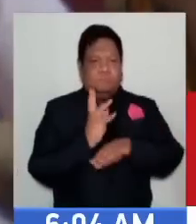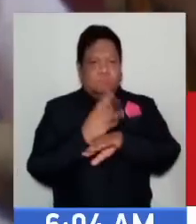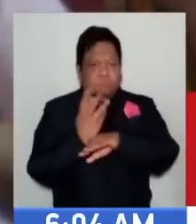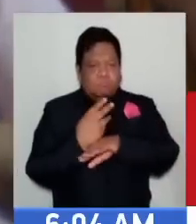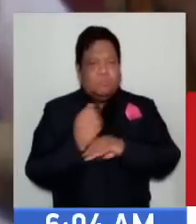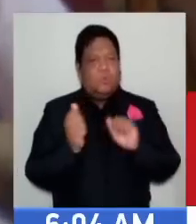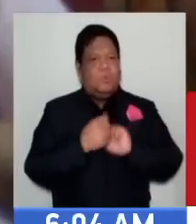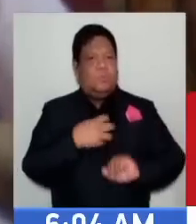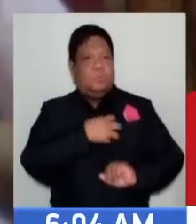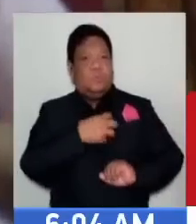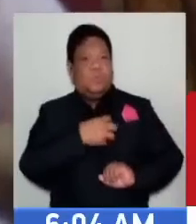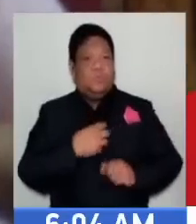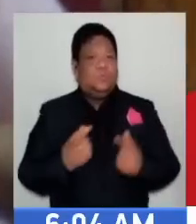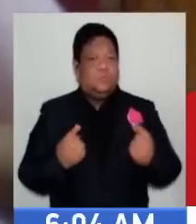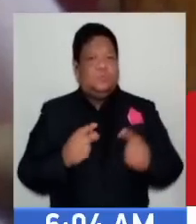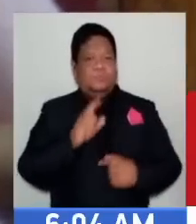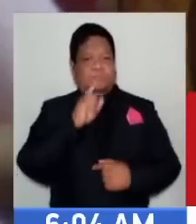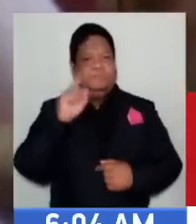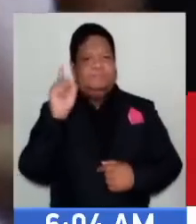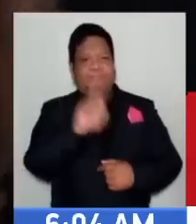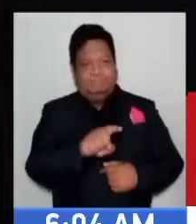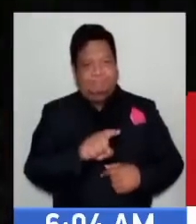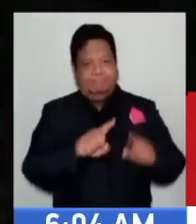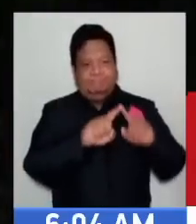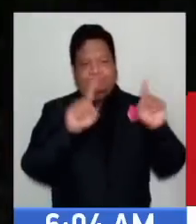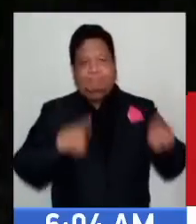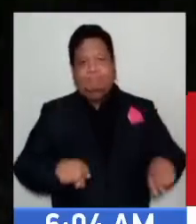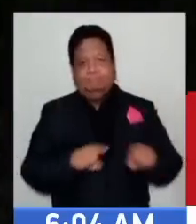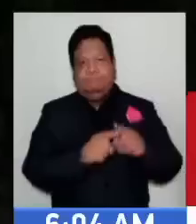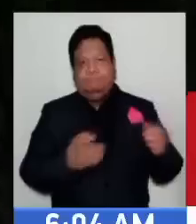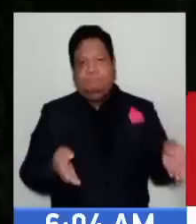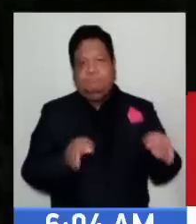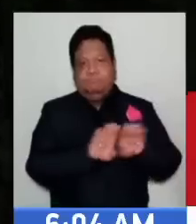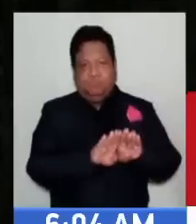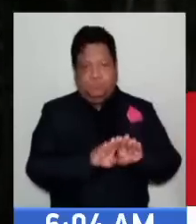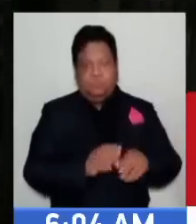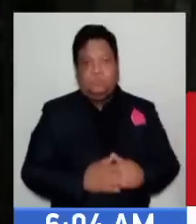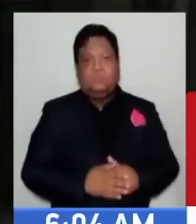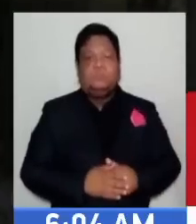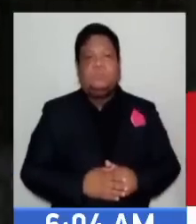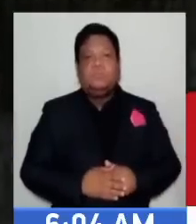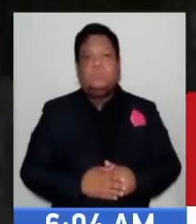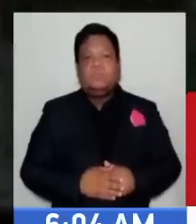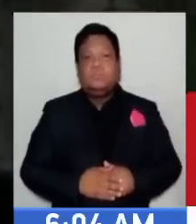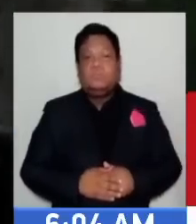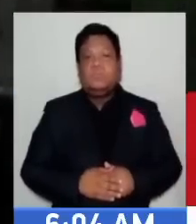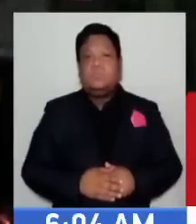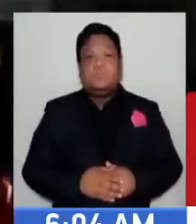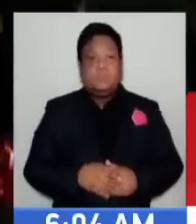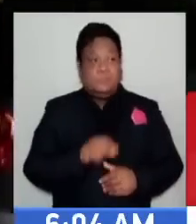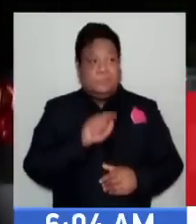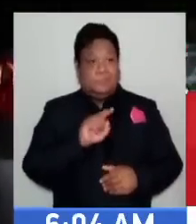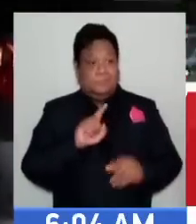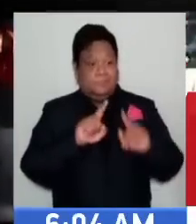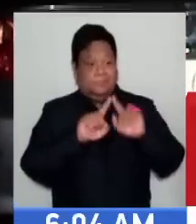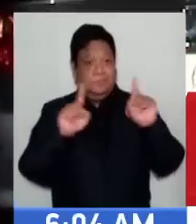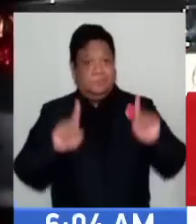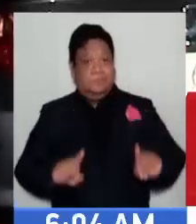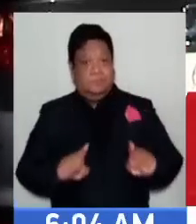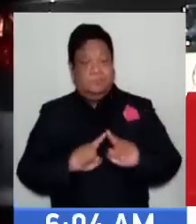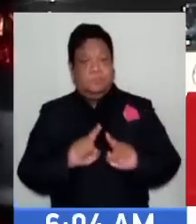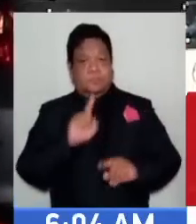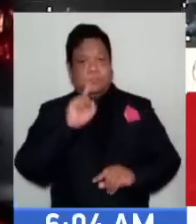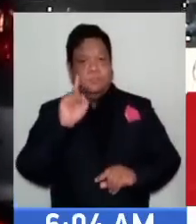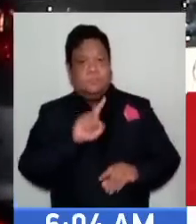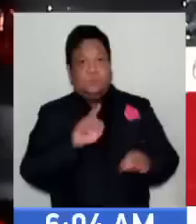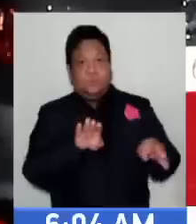ang cease and desist order laban sa ampunan. Sa cease and desist order, nakasaad na may reklamo laban sa ampunan kaugnay